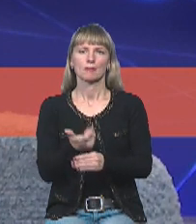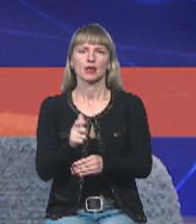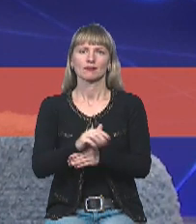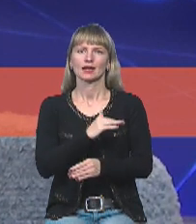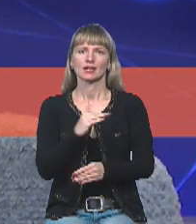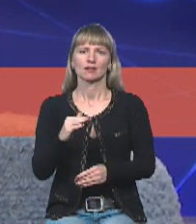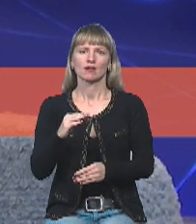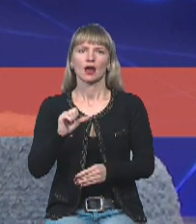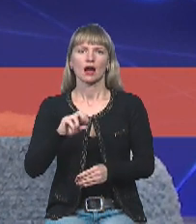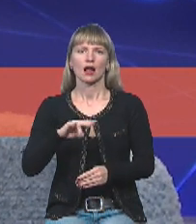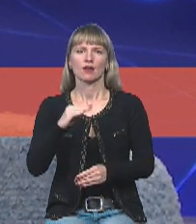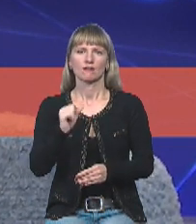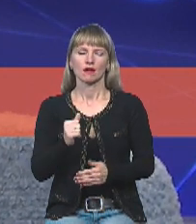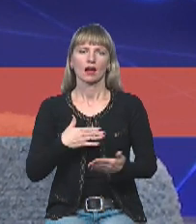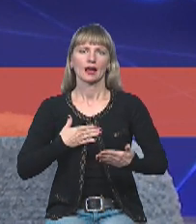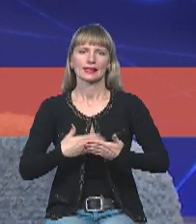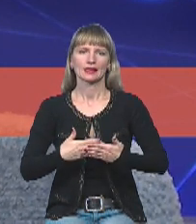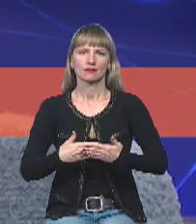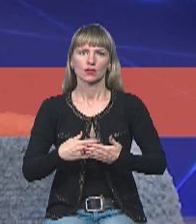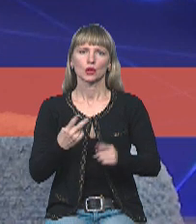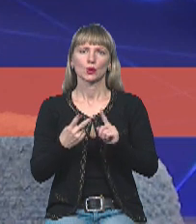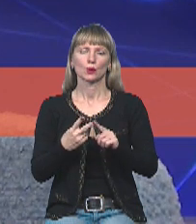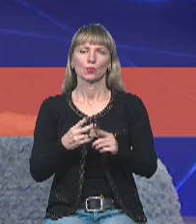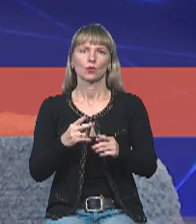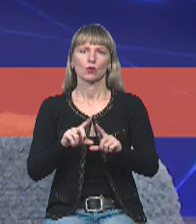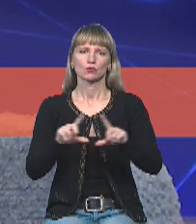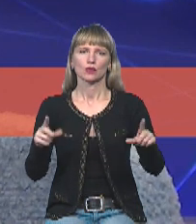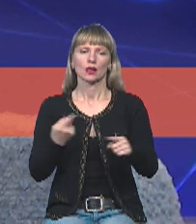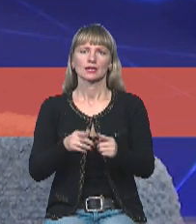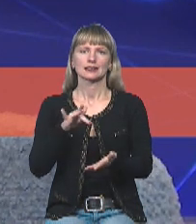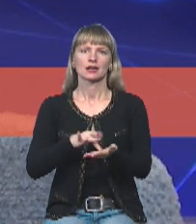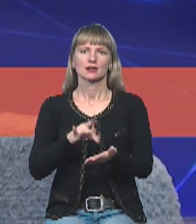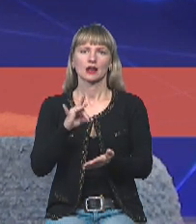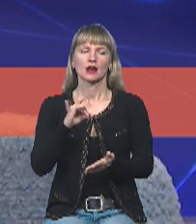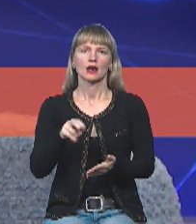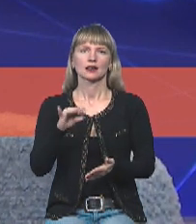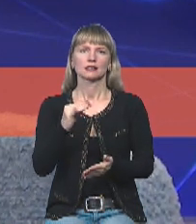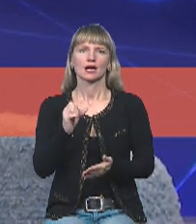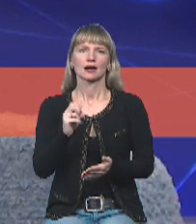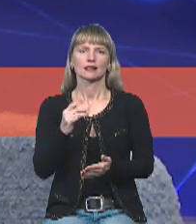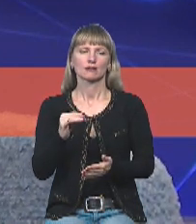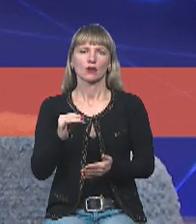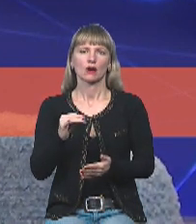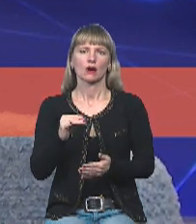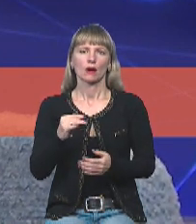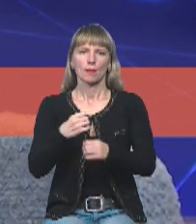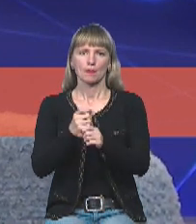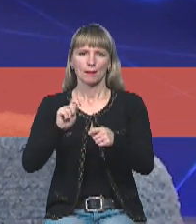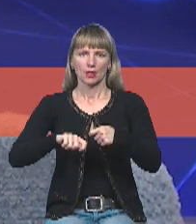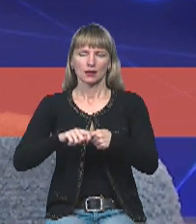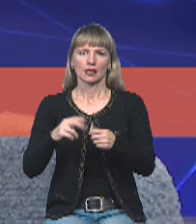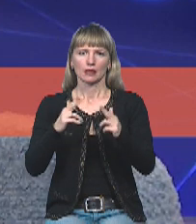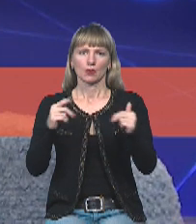перевищення рівнів альфа-активності. Друга установа – це центр радіоекологічного моніторингу з міста Жовті Води, це Дніпропетровська область.